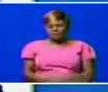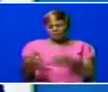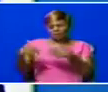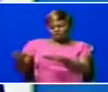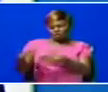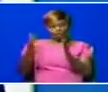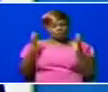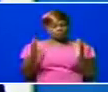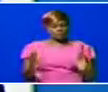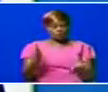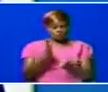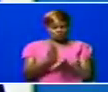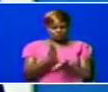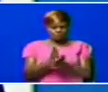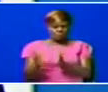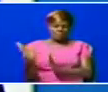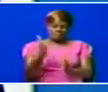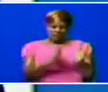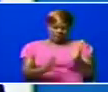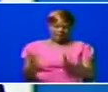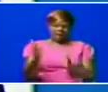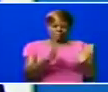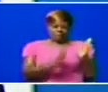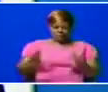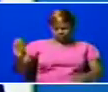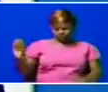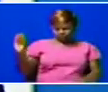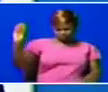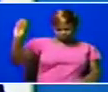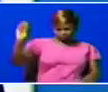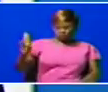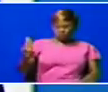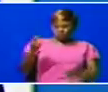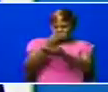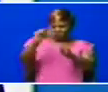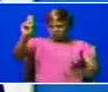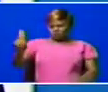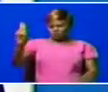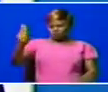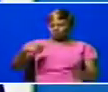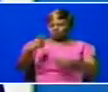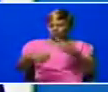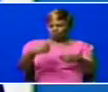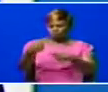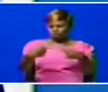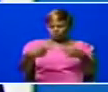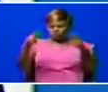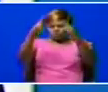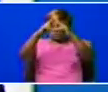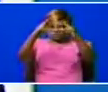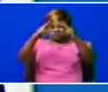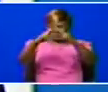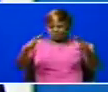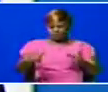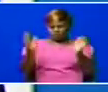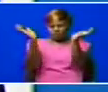Yoje hiyo mtazamaji. Kwingineko, matayarisho ya shughuli ya kumwapisha rais mteule Uhuru Kenyatta minoga katika uwanja wa kimataifa